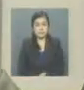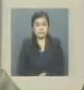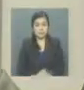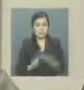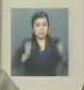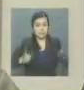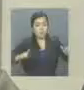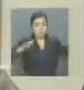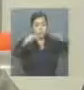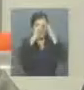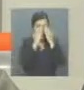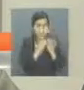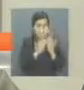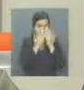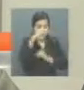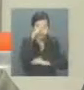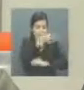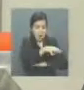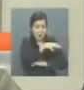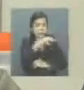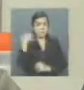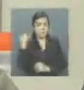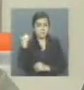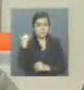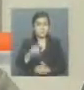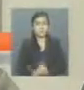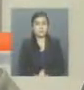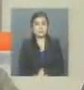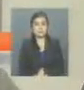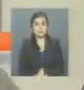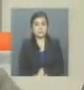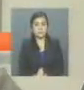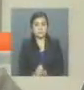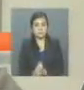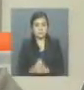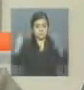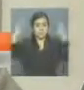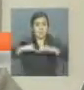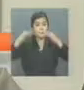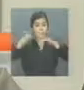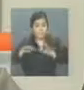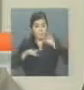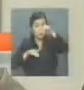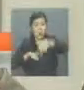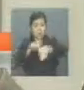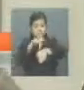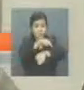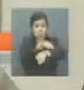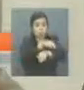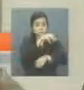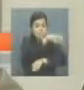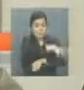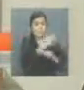เนี่ยนะครับที่อยู่เชิงสะพานพุทธยอดฟ้าเชิงสะพานพุทธบ้านเราเนี่ยนะครับเป็นมัสยิดที่เป็นศูนย์ร